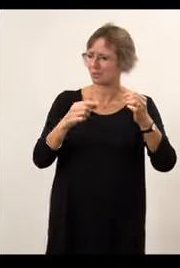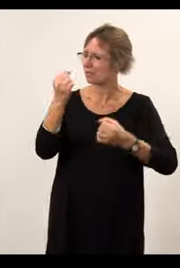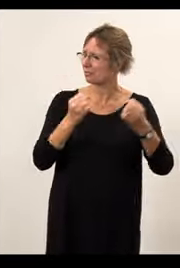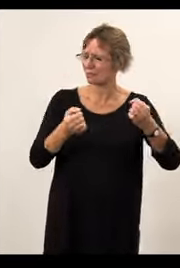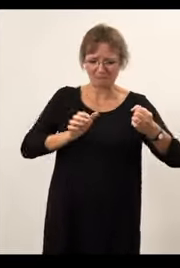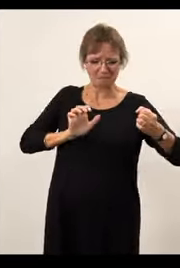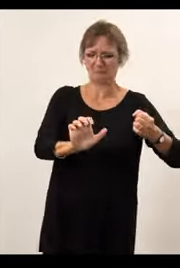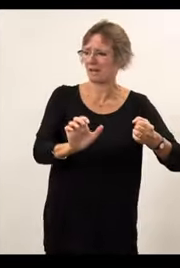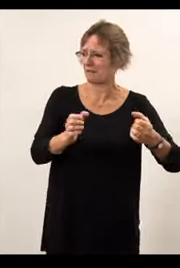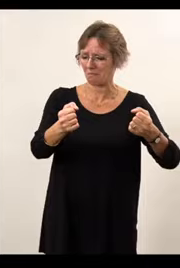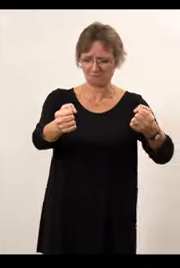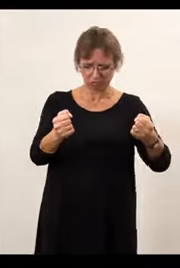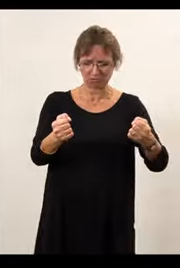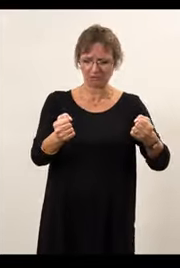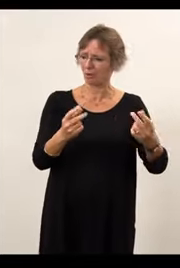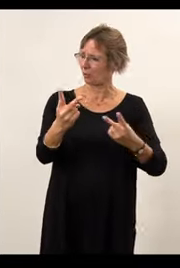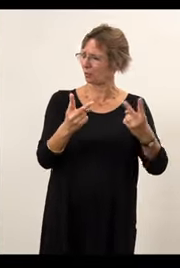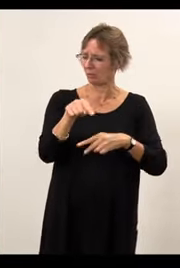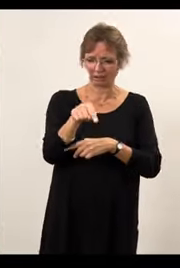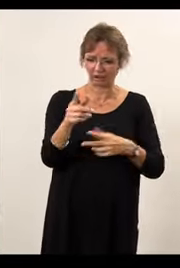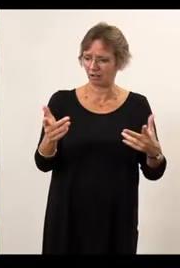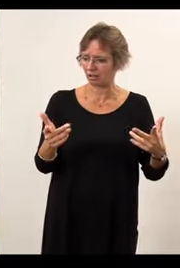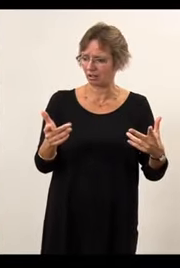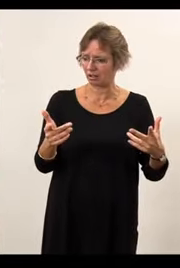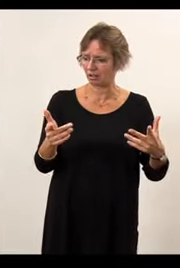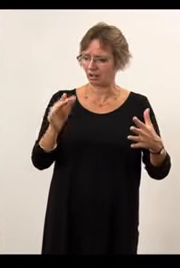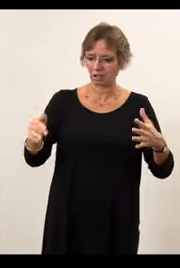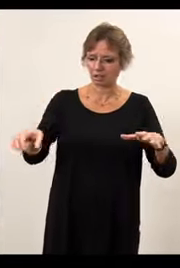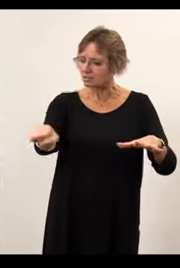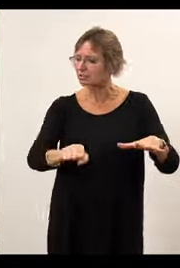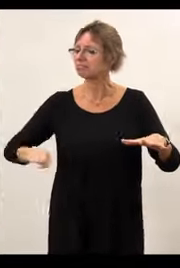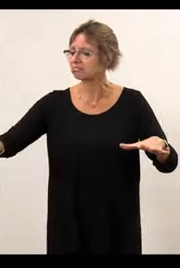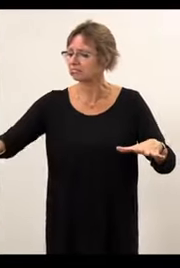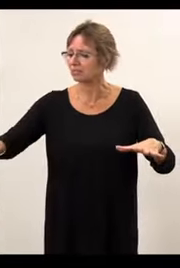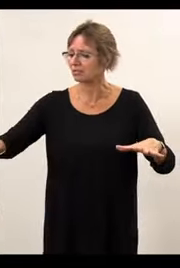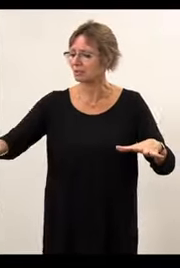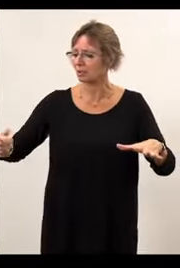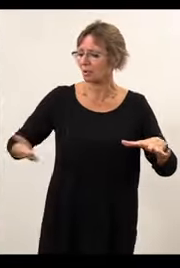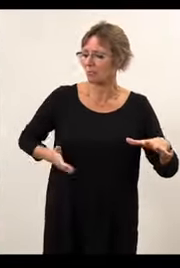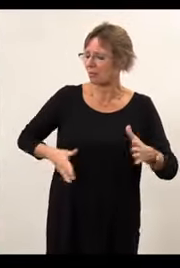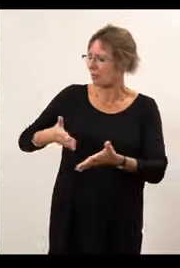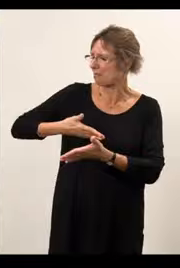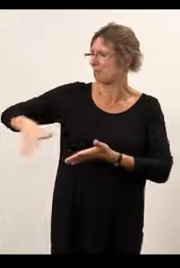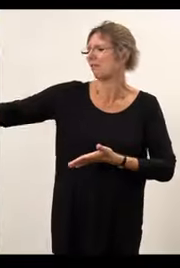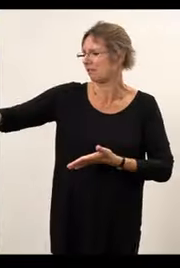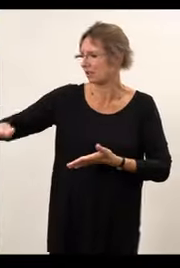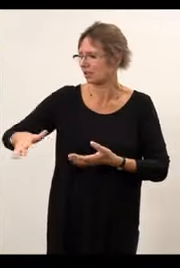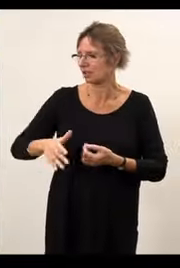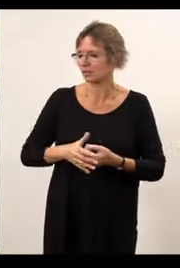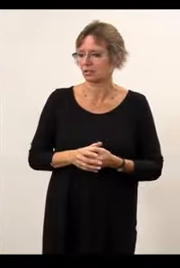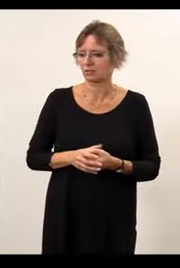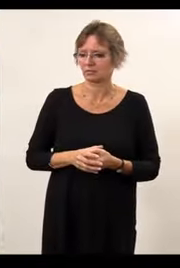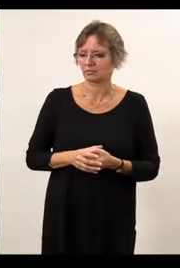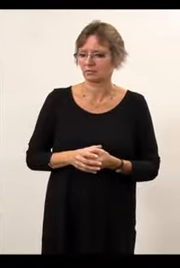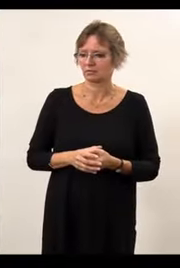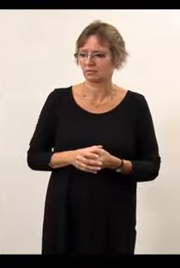a pilé net sur l'autoroute. Il a ouvert la portière passager, il l'a